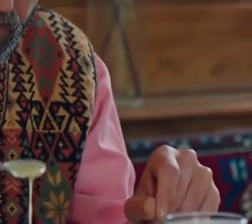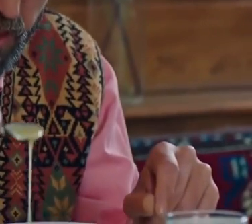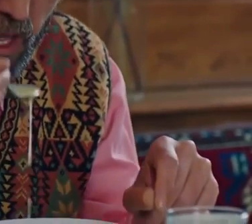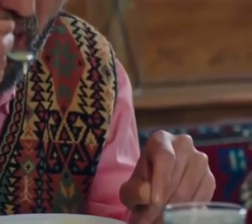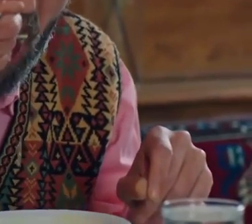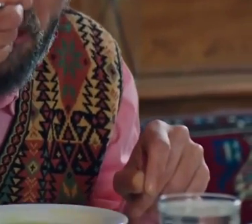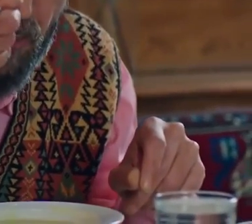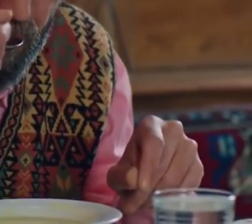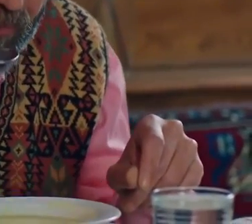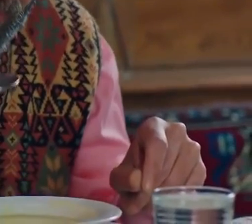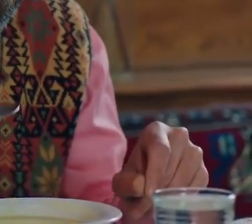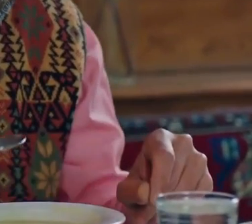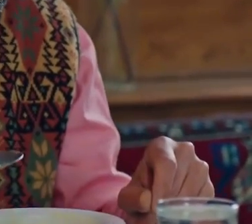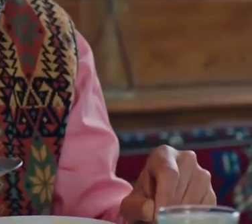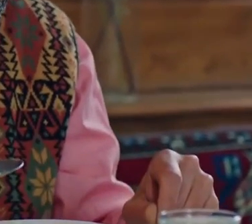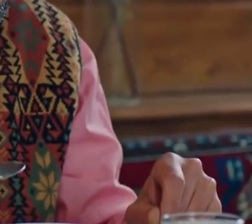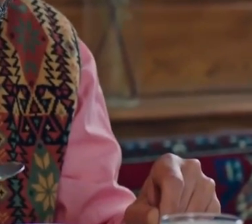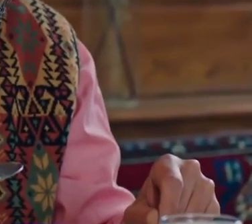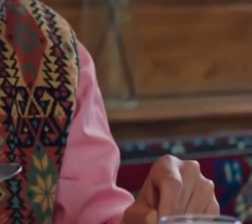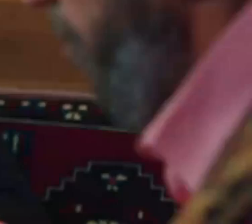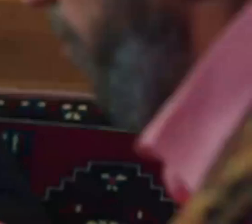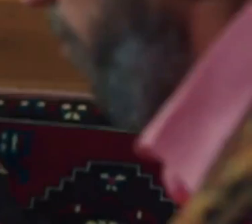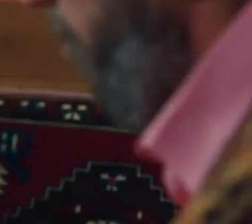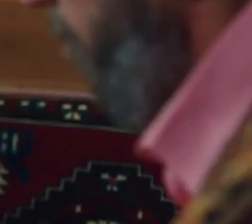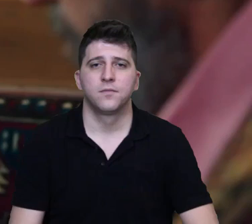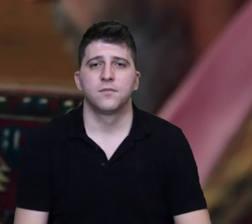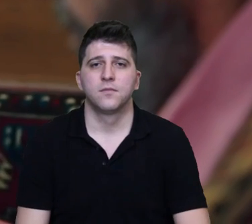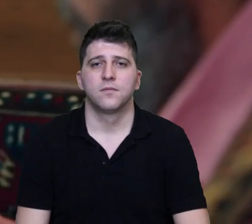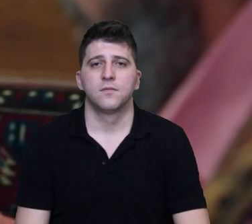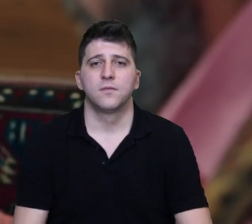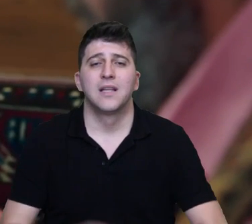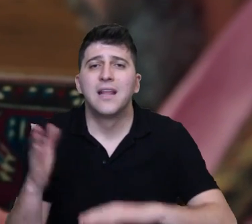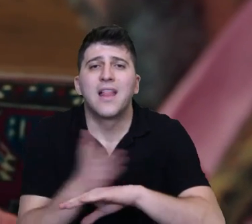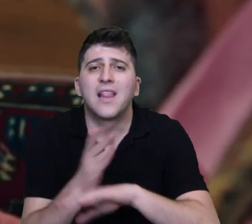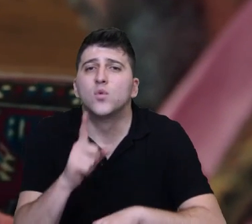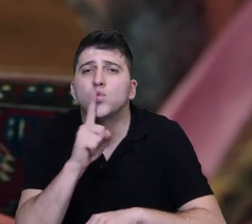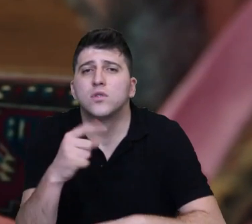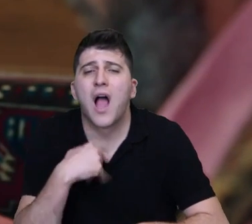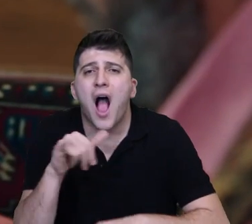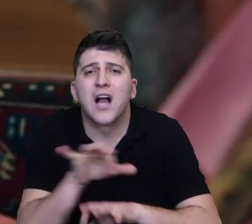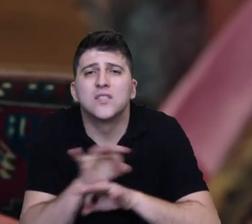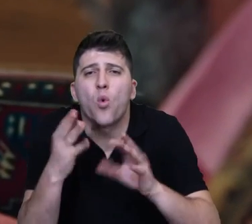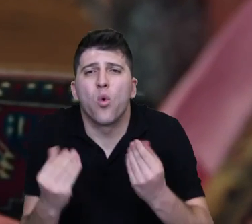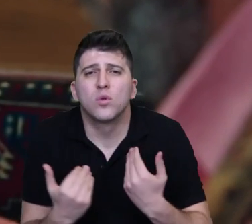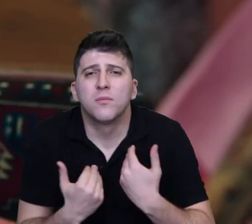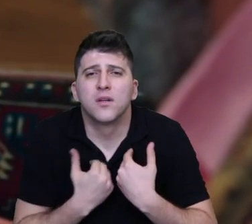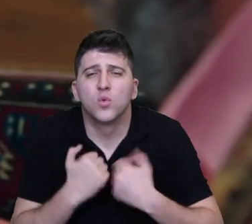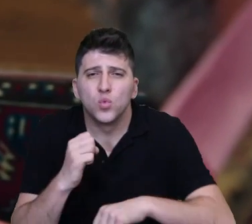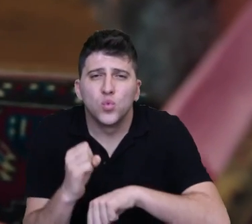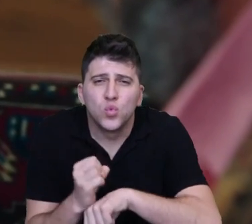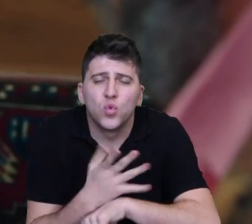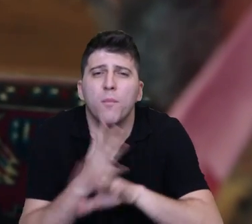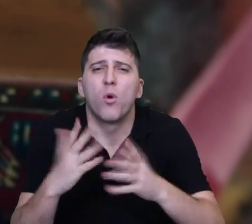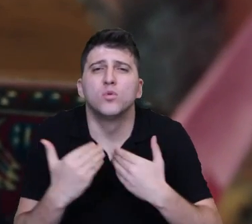atıyor. Neden susuyorsun? Ben haksızlığa uğradım. Duygularımla oynandı, gururum